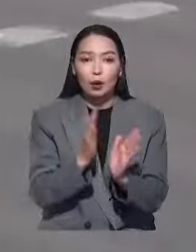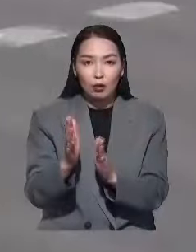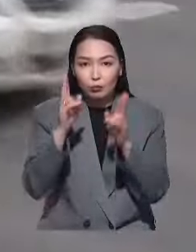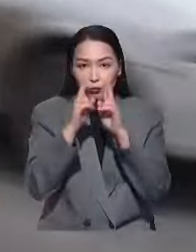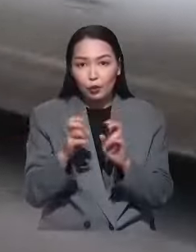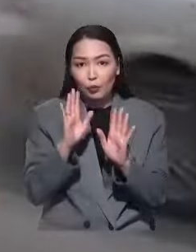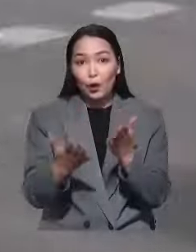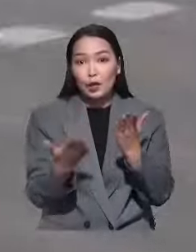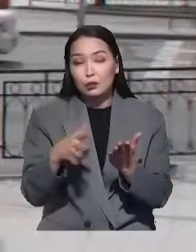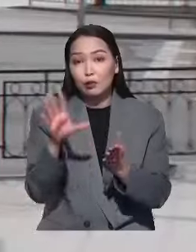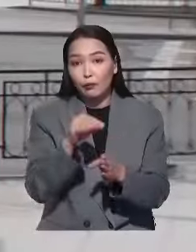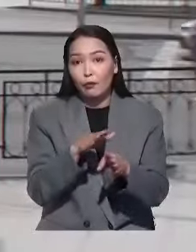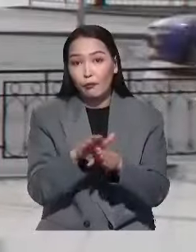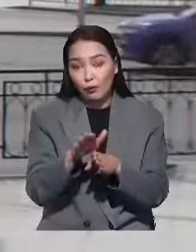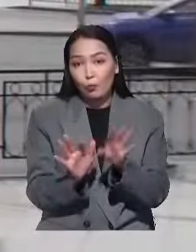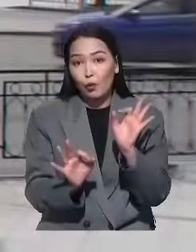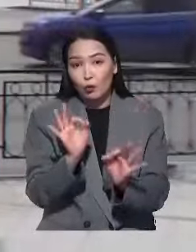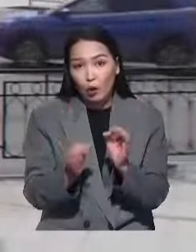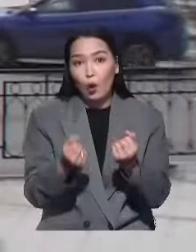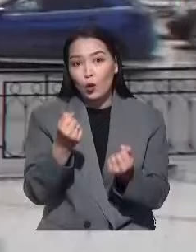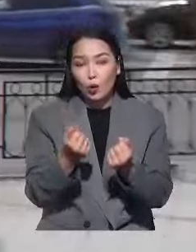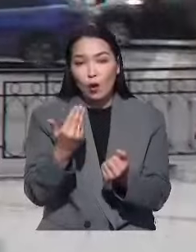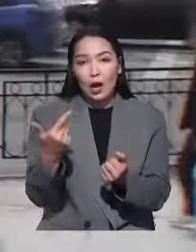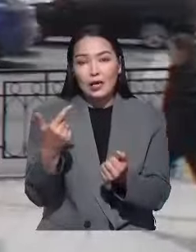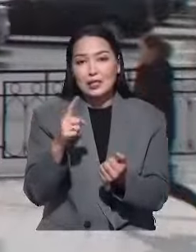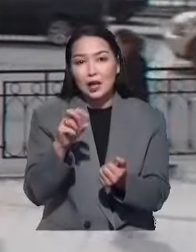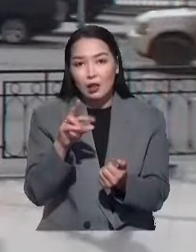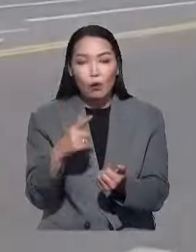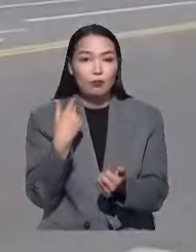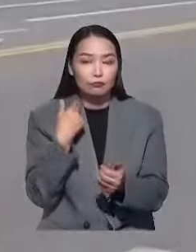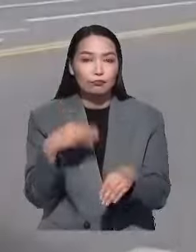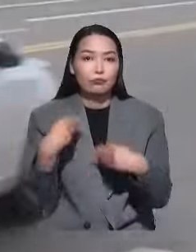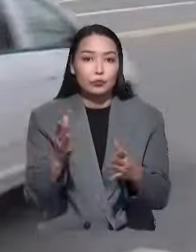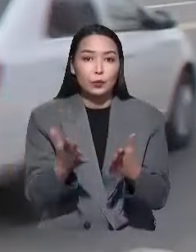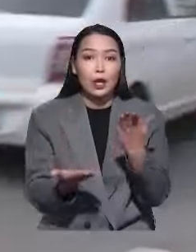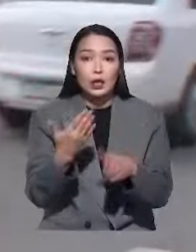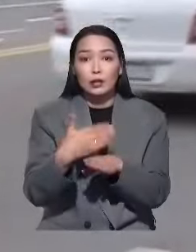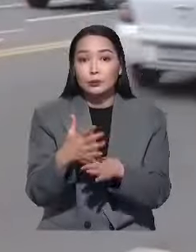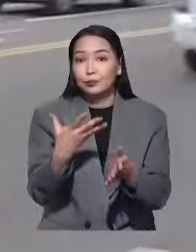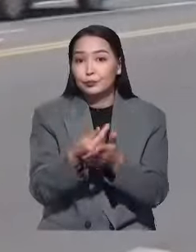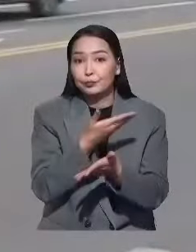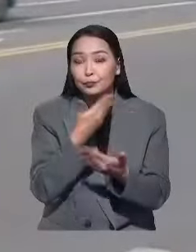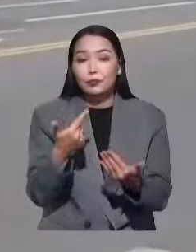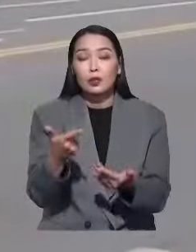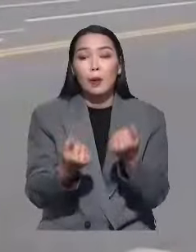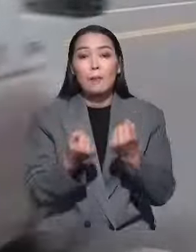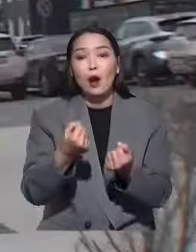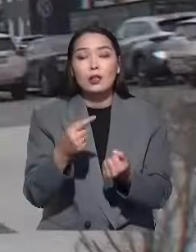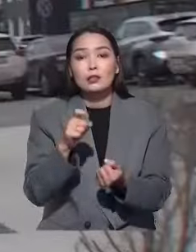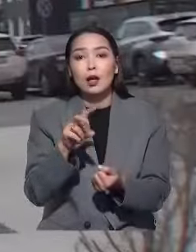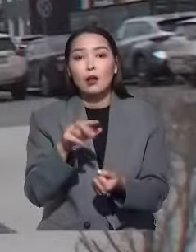Барлығы талапқа сай болса, көлік кепілге қойылып, қарыз алушыға беріледі. Егер несие өтелмеген жағдайда кепілге қойылған машинаны сату